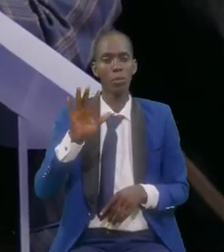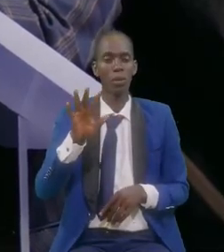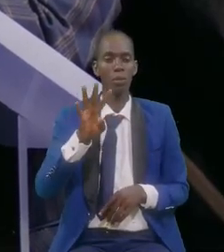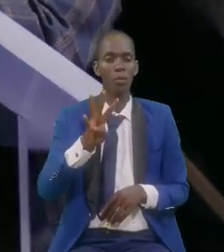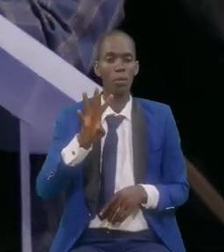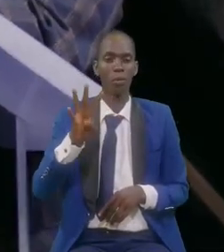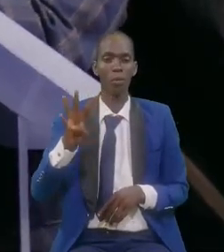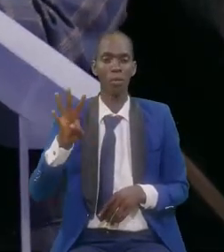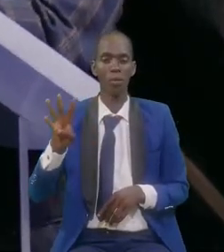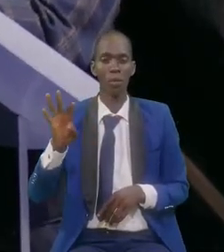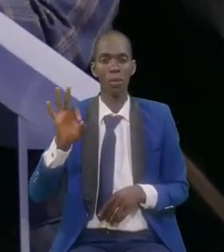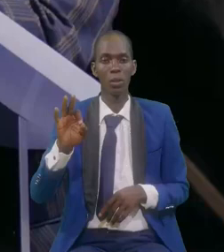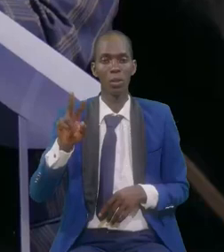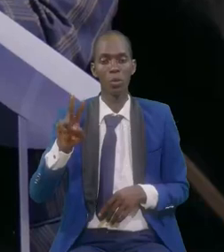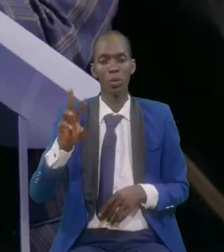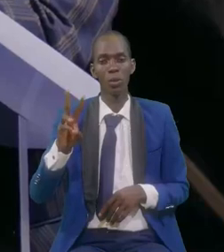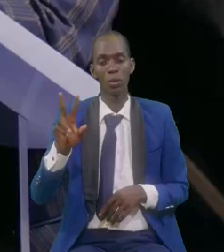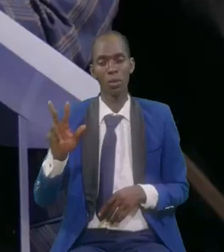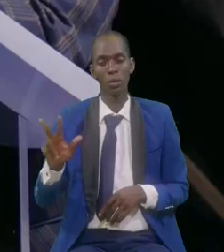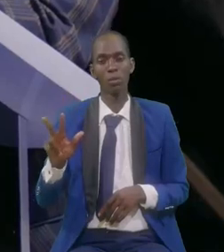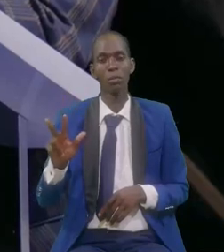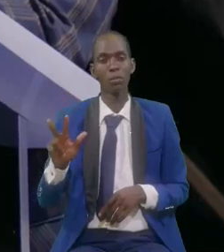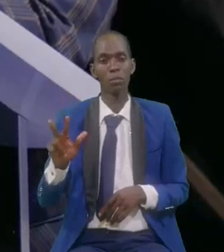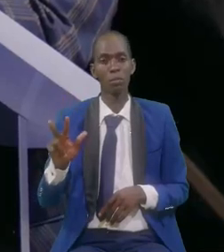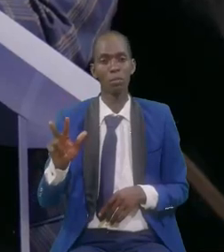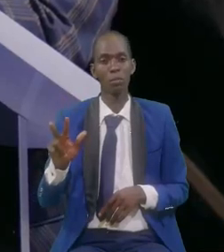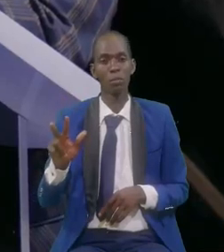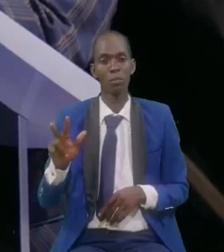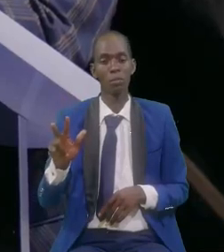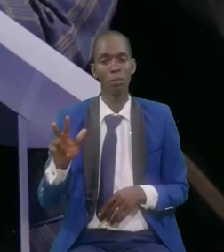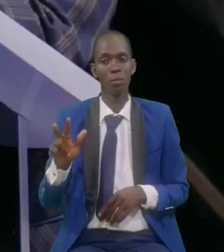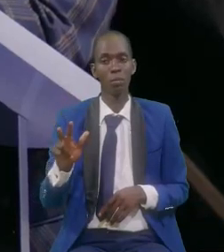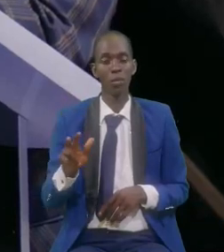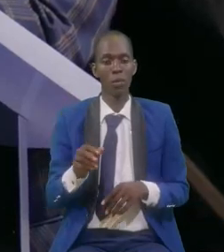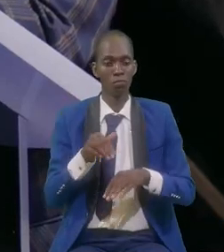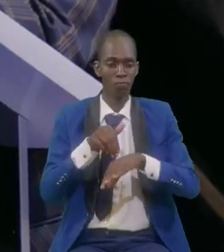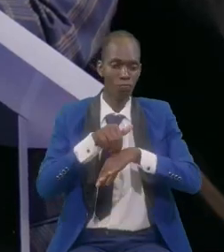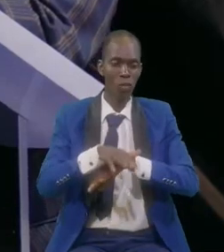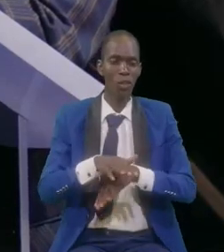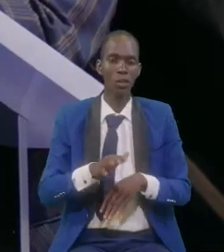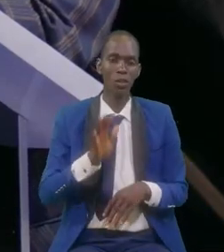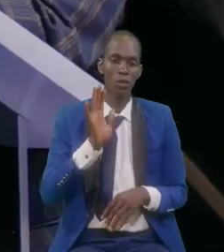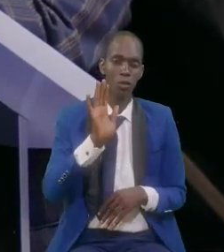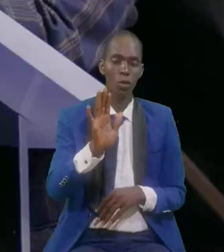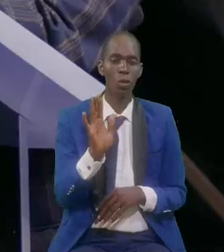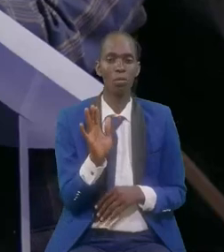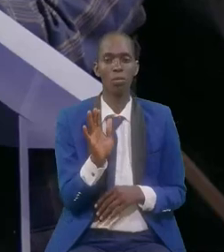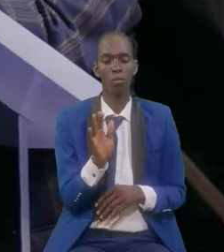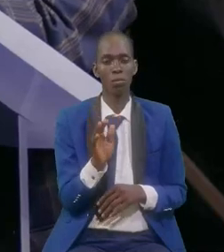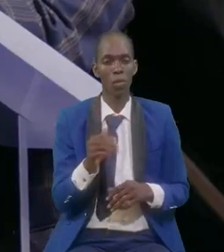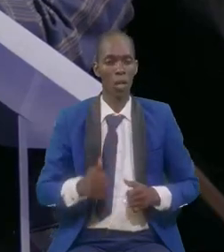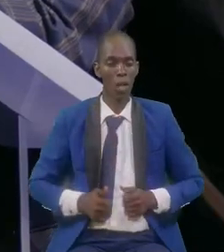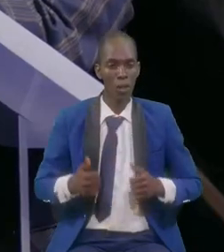91, 54, 92, 63. Vous pouvez nous envoyer vos informations,